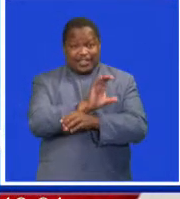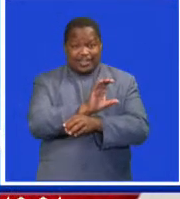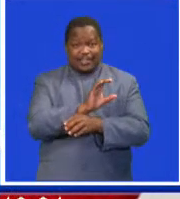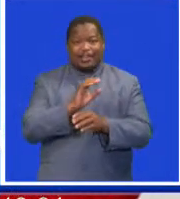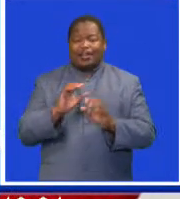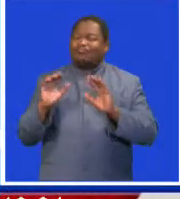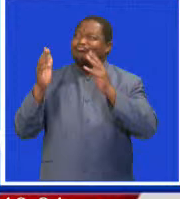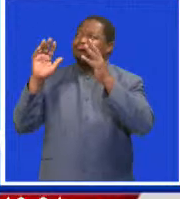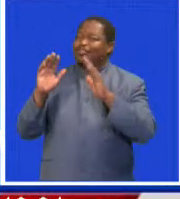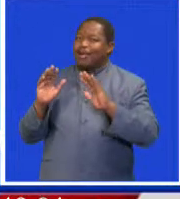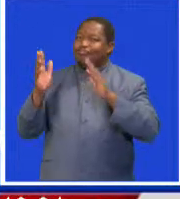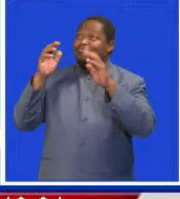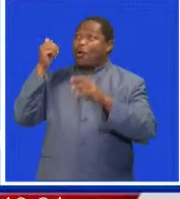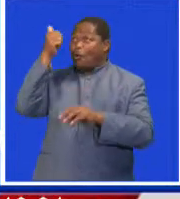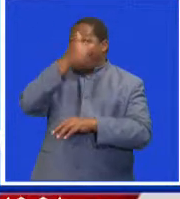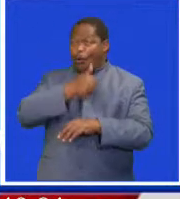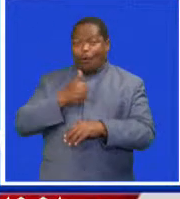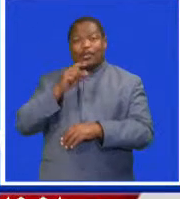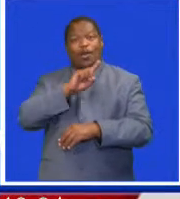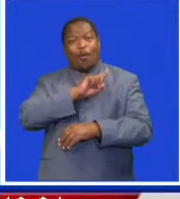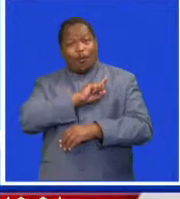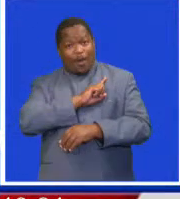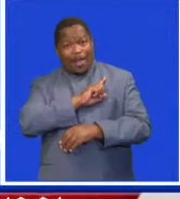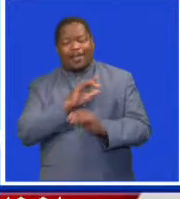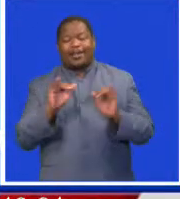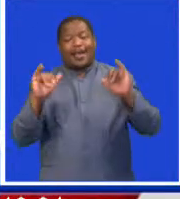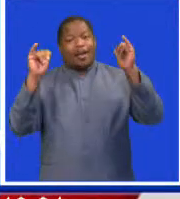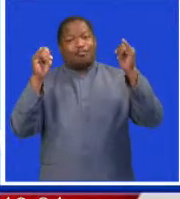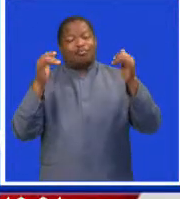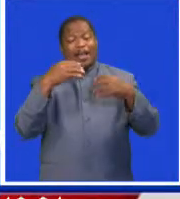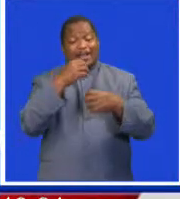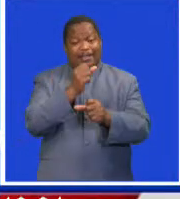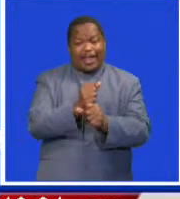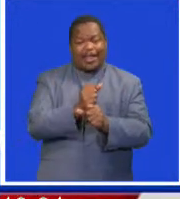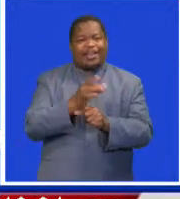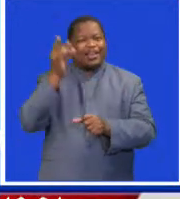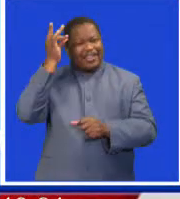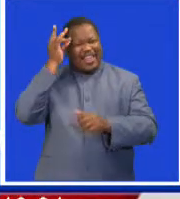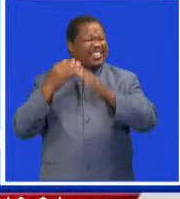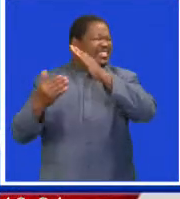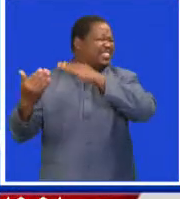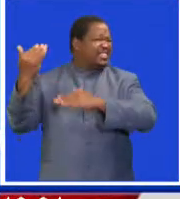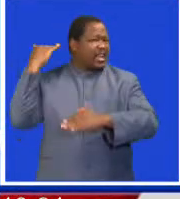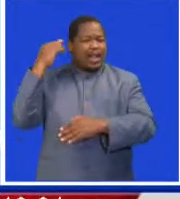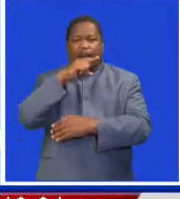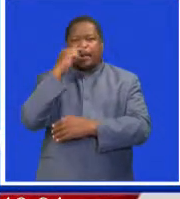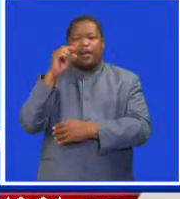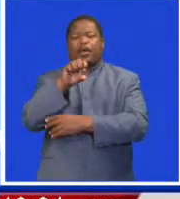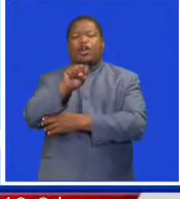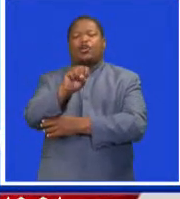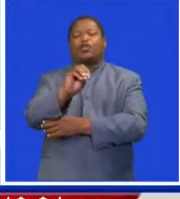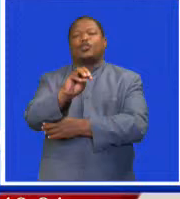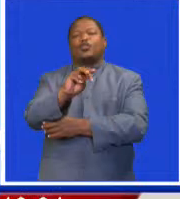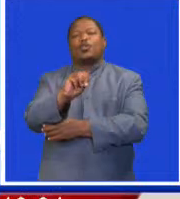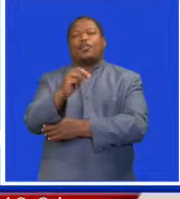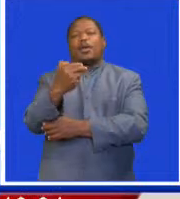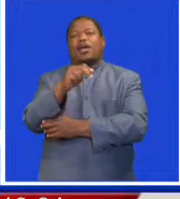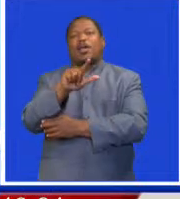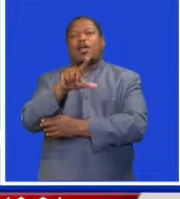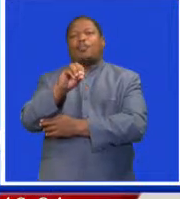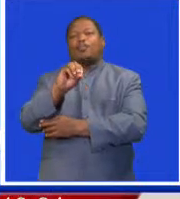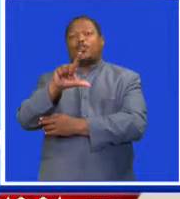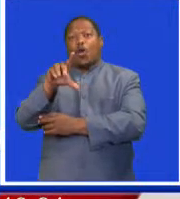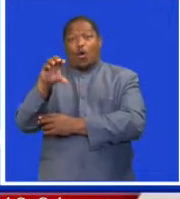liphupho lenkosi somhlolo lokuliphupho lelekhipha sekucwayiswa ezivani zamaswati kuthi akube sive lesithandza noma